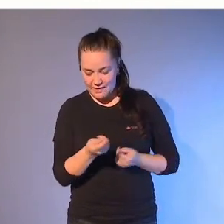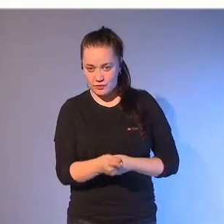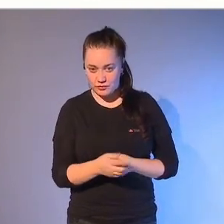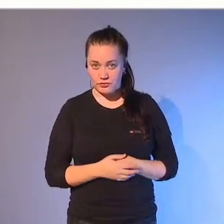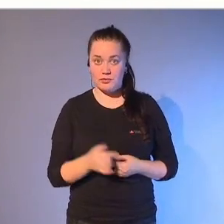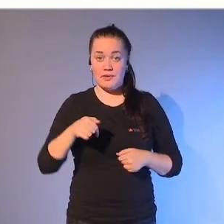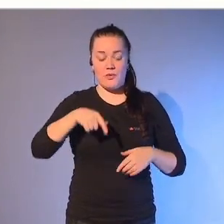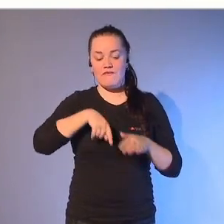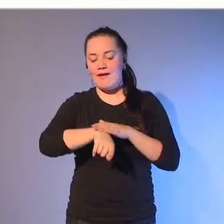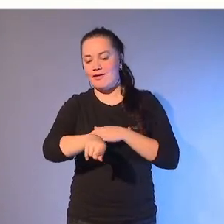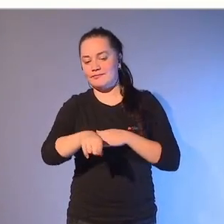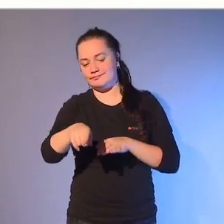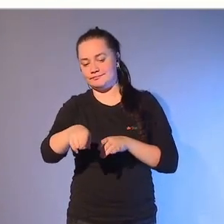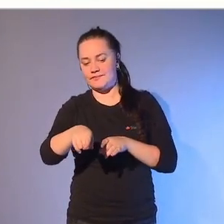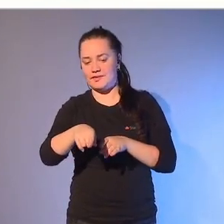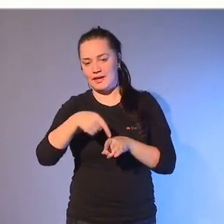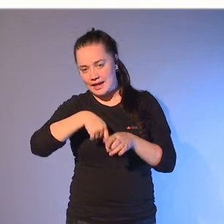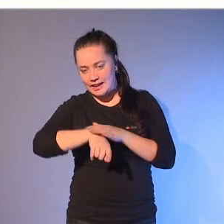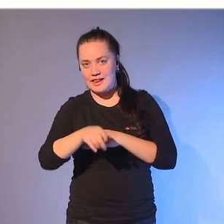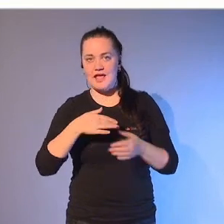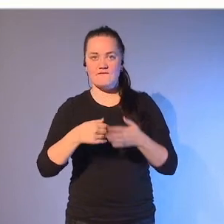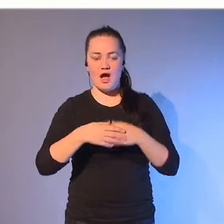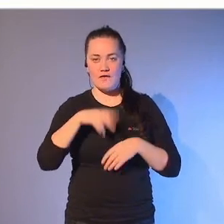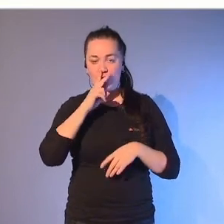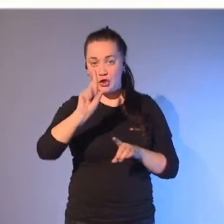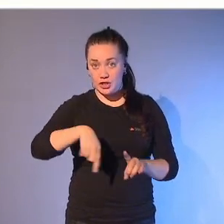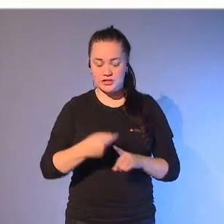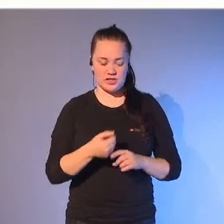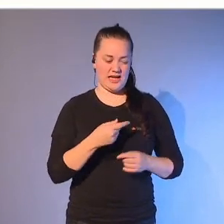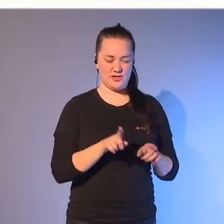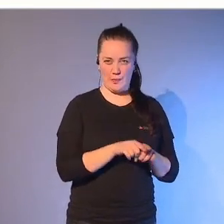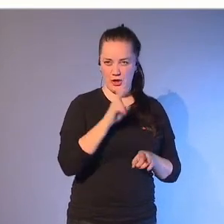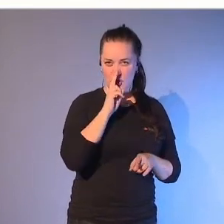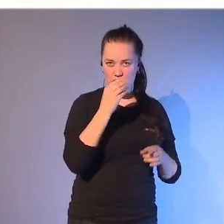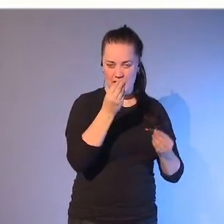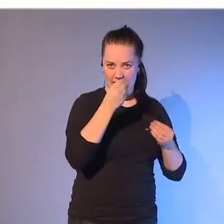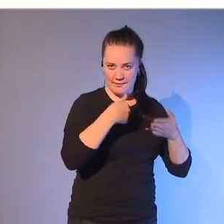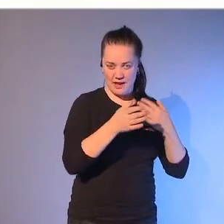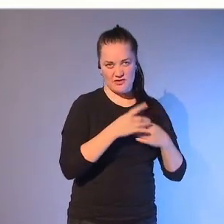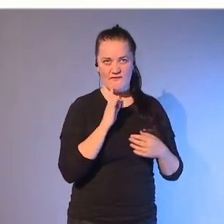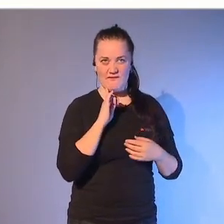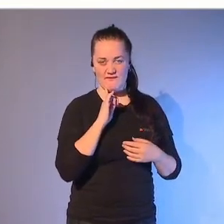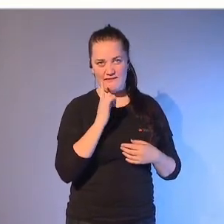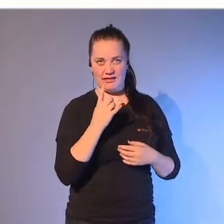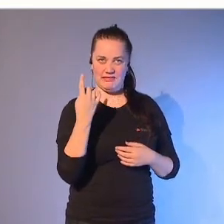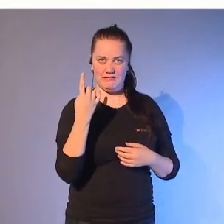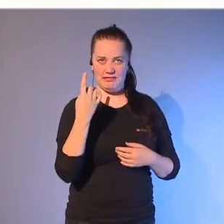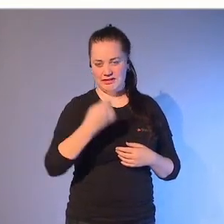inne i fagfornyelsen, som er en ny sånn læreplan som kommer i Norge hvert tiende år, cirka,